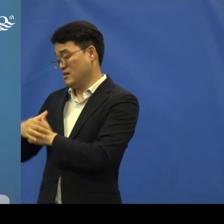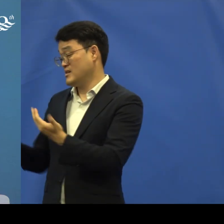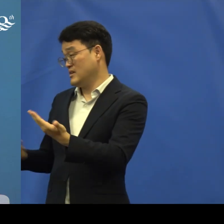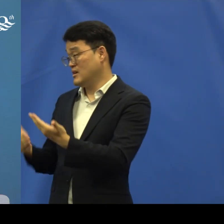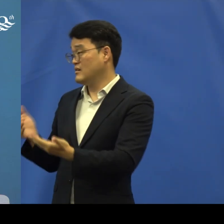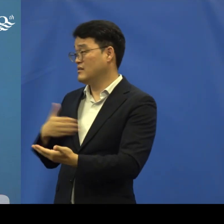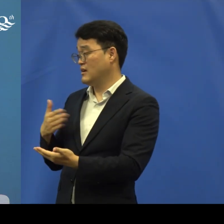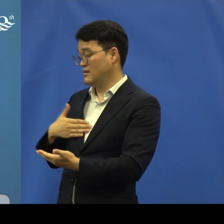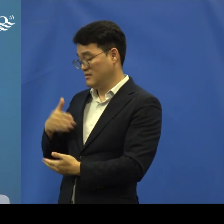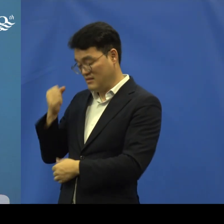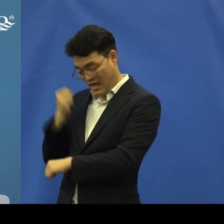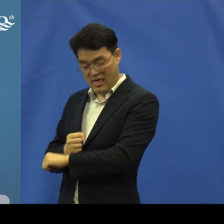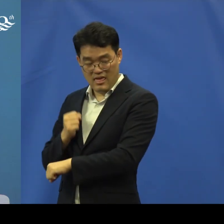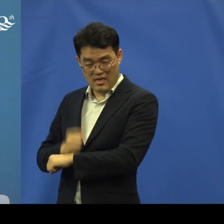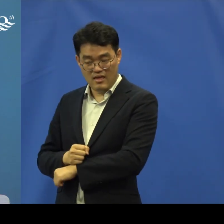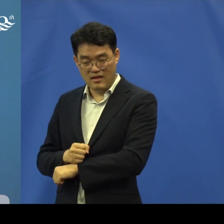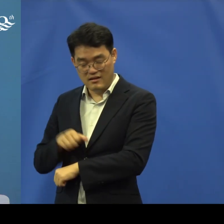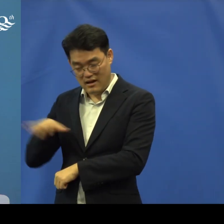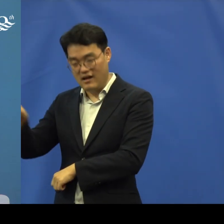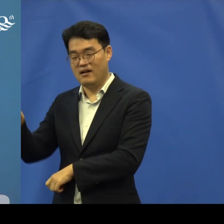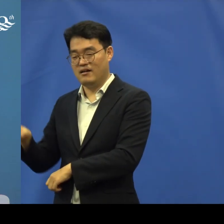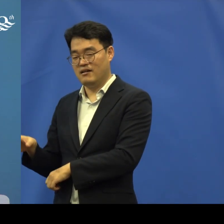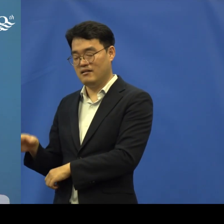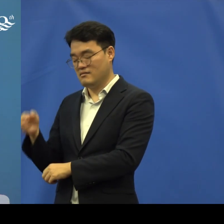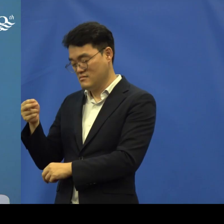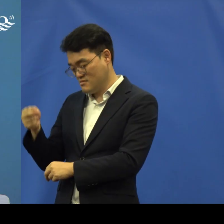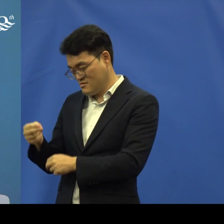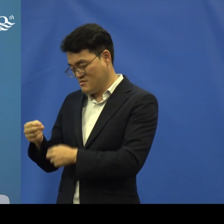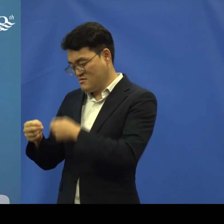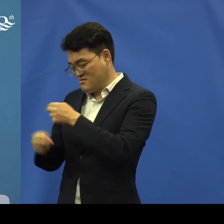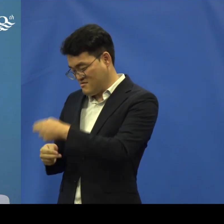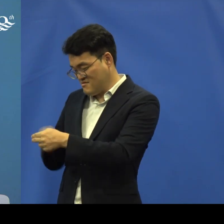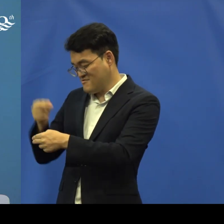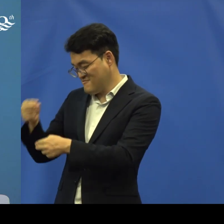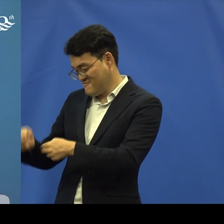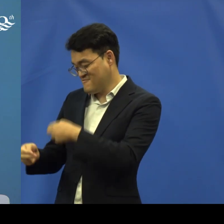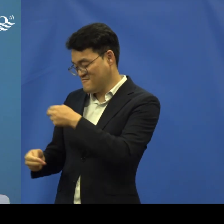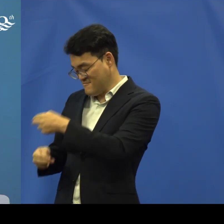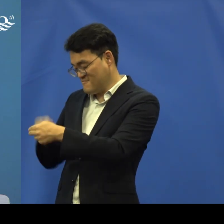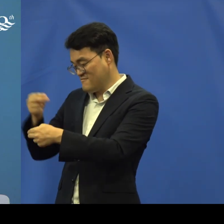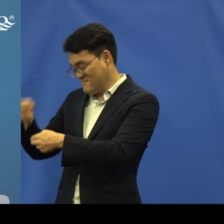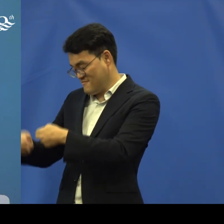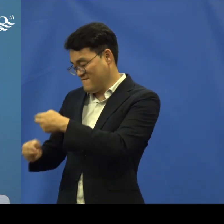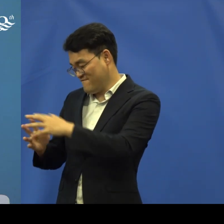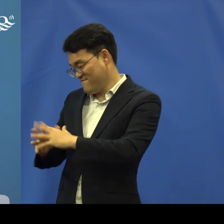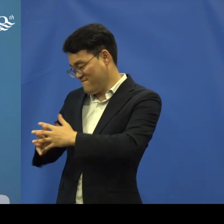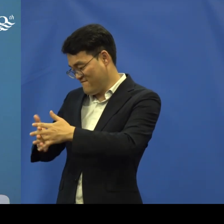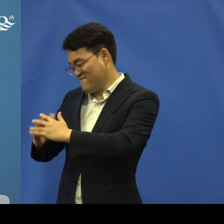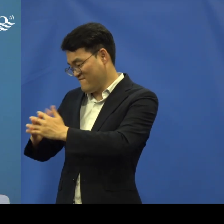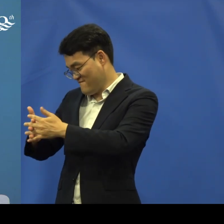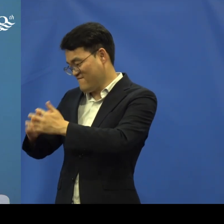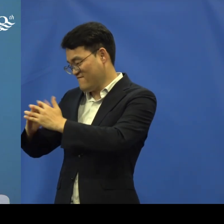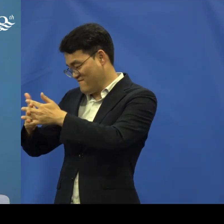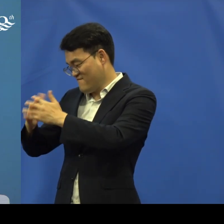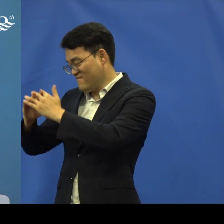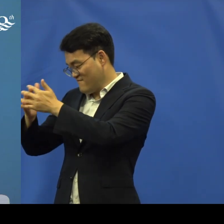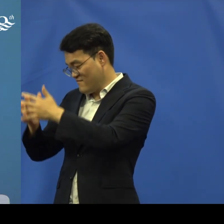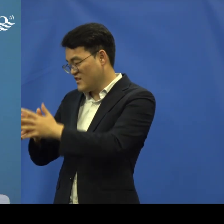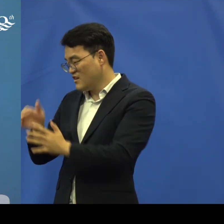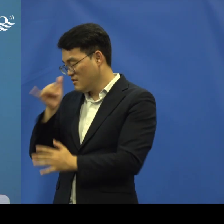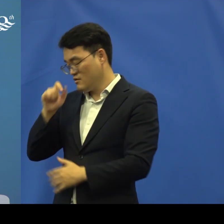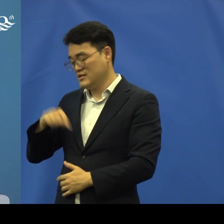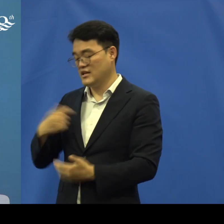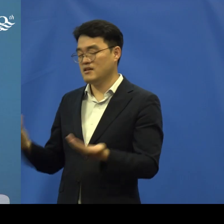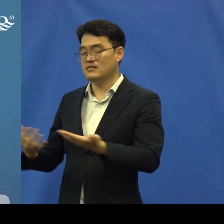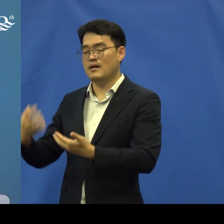떠도는 한간의 소문과 루머에 관심이 없어요. 근거 없는 루머를 만들고 붙들는 사람들의 특징, 자신이 해야 될 사명이 무엇인지 모르는